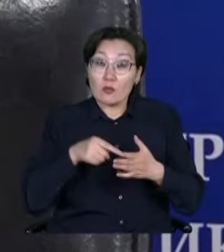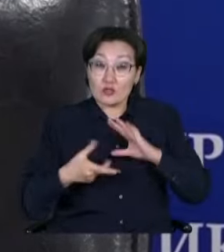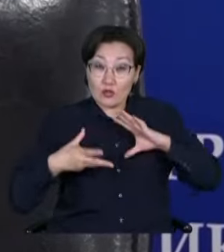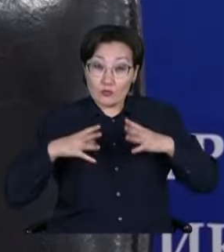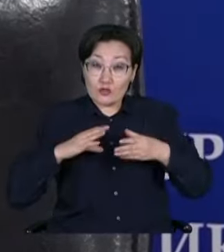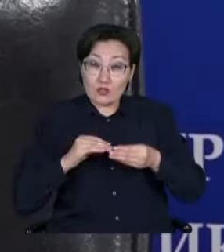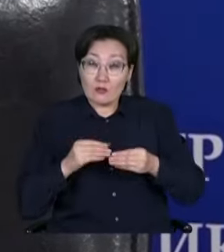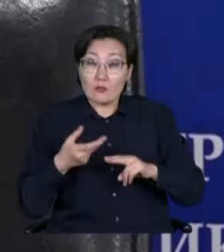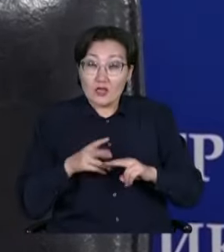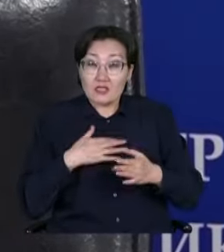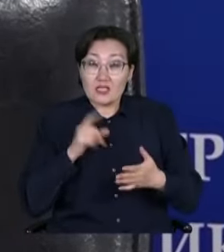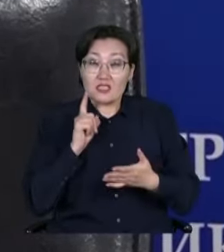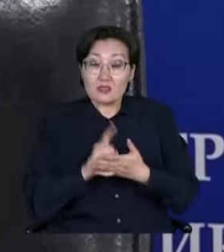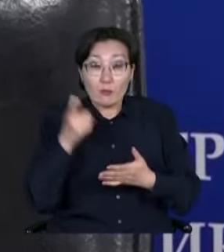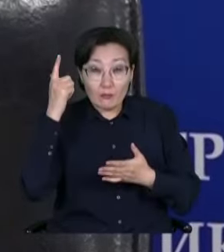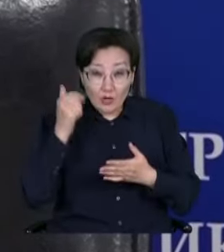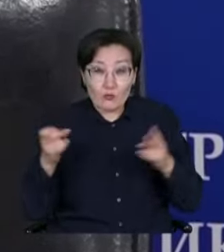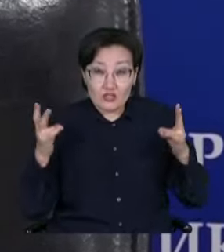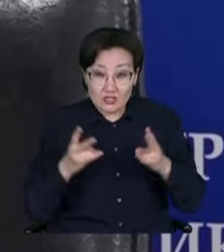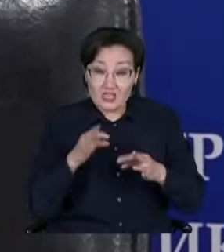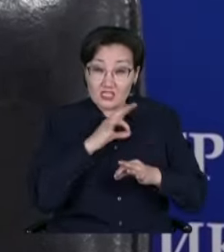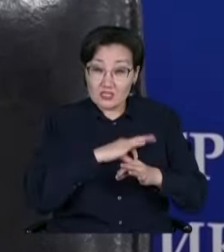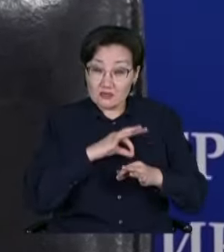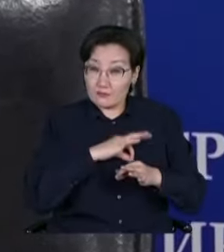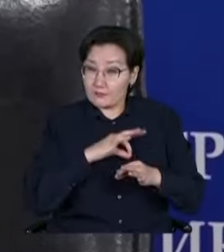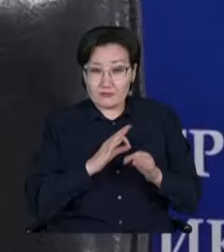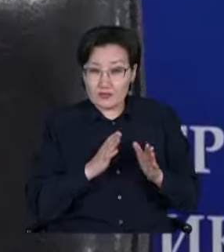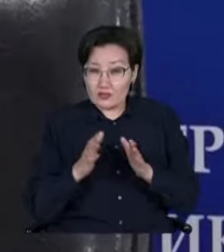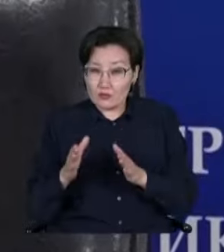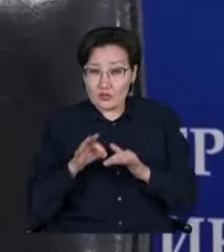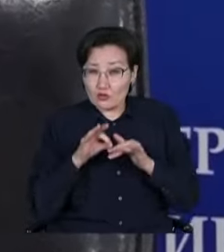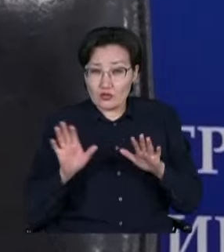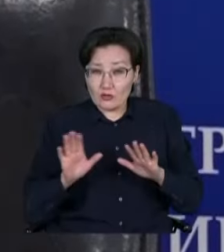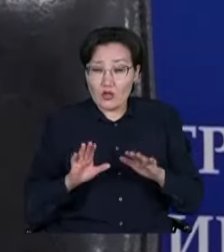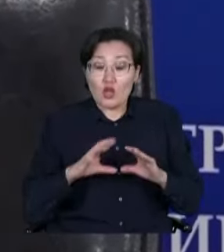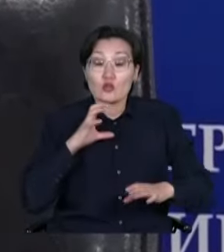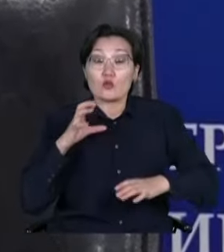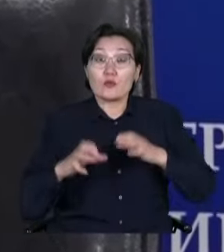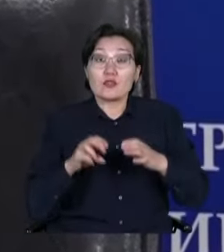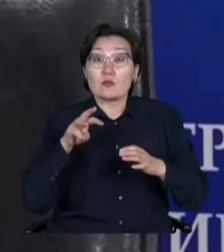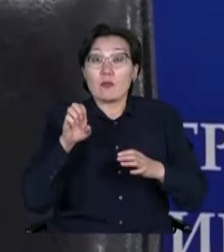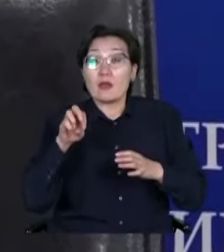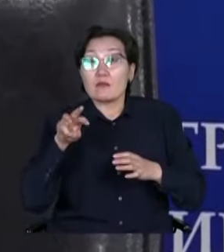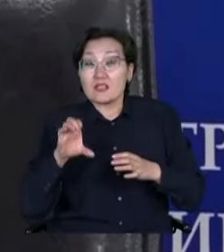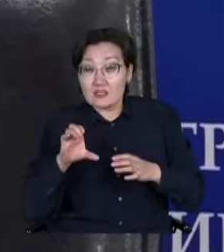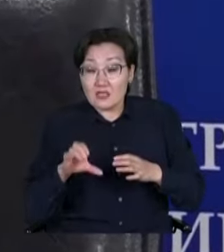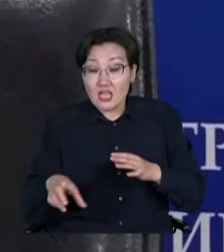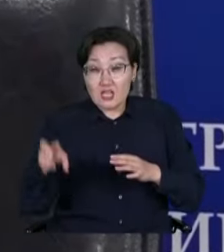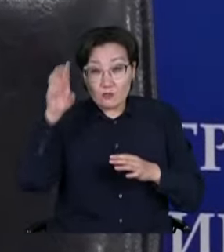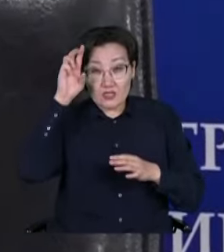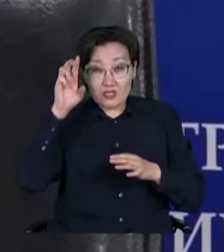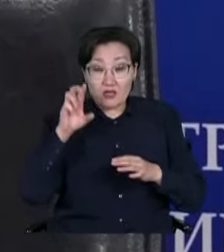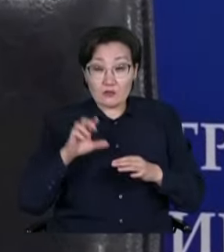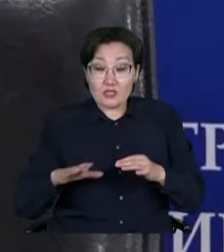оны мойындауымыз керек, біз оны әлі тиімді система қалып келген жоқ. Дүние жүзінде мәміз әрбір